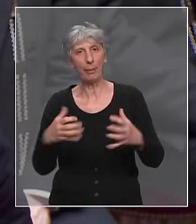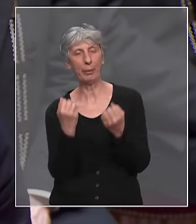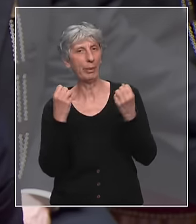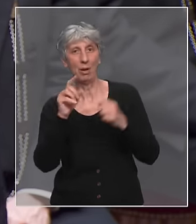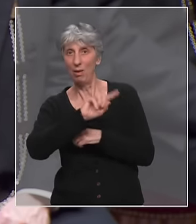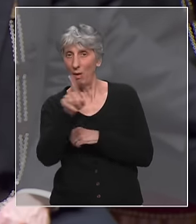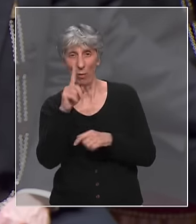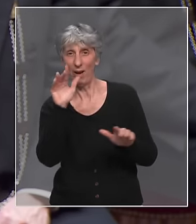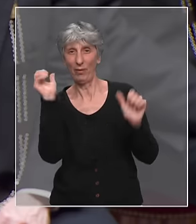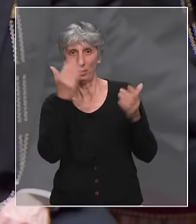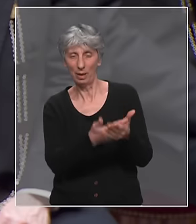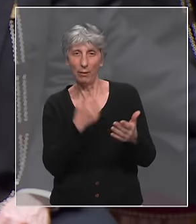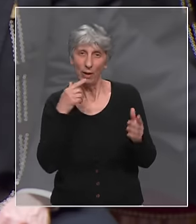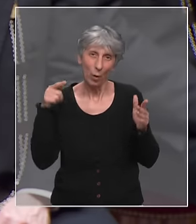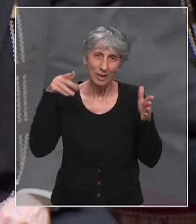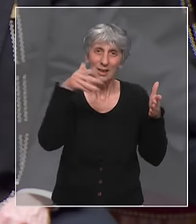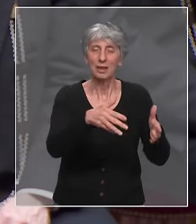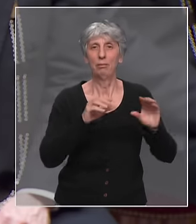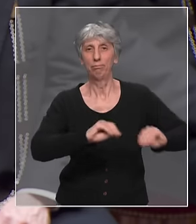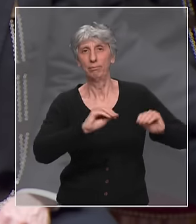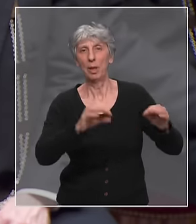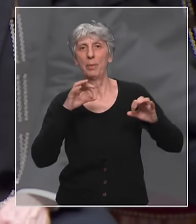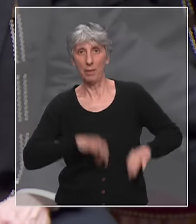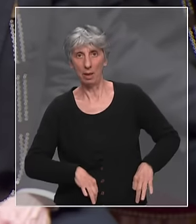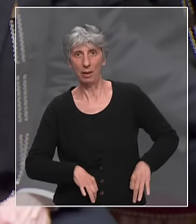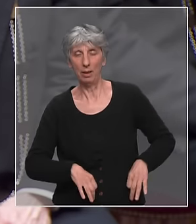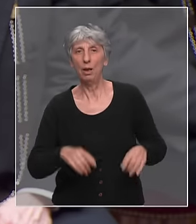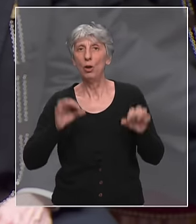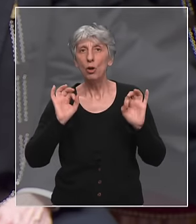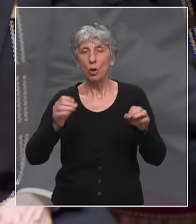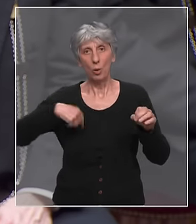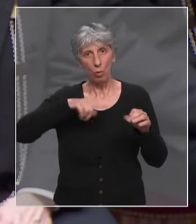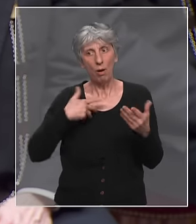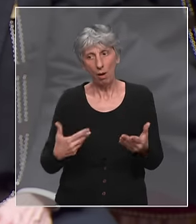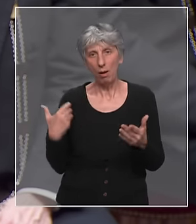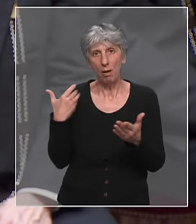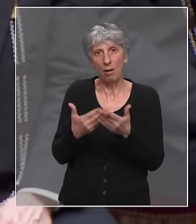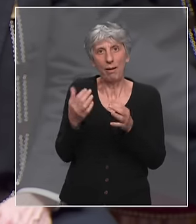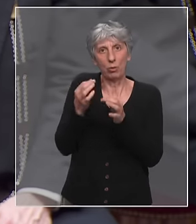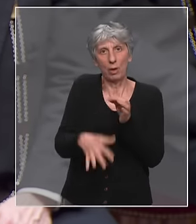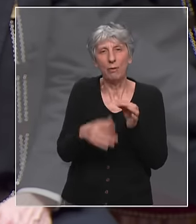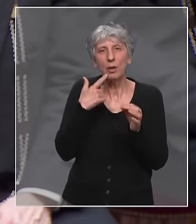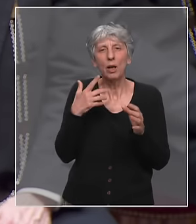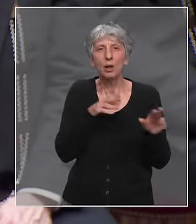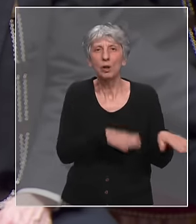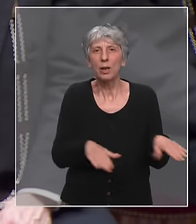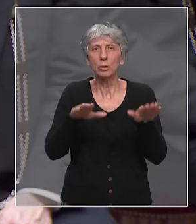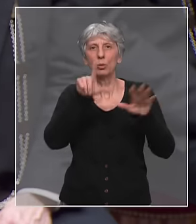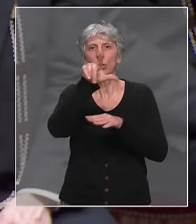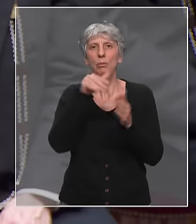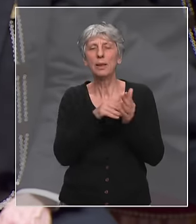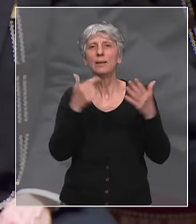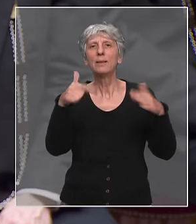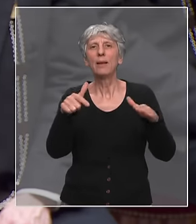la lecture et l'écriture. Et de ce point de vue, nous commençons à avoir des résultats. La génération 2017, celle qui était en